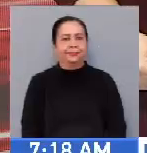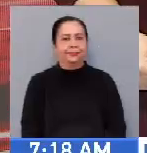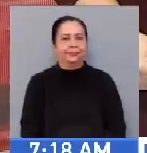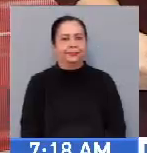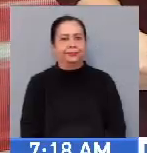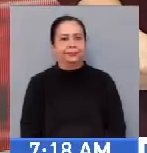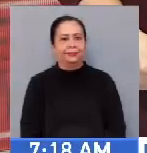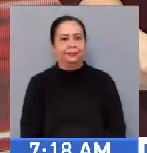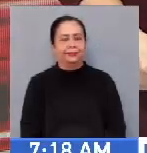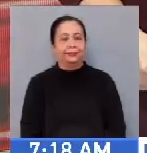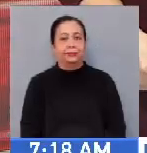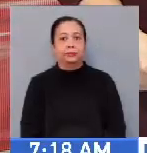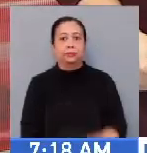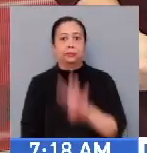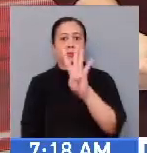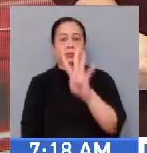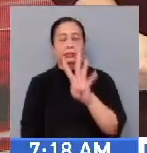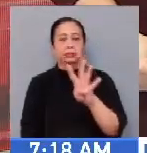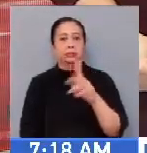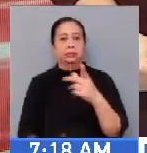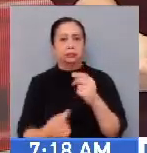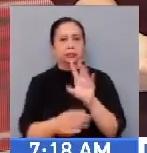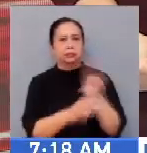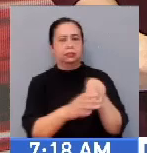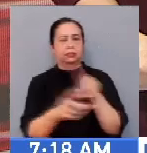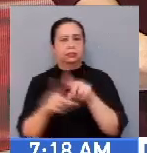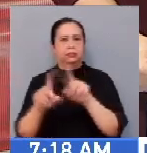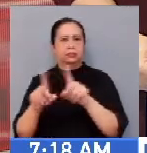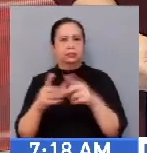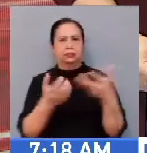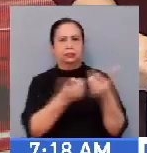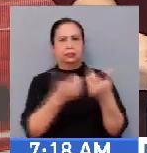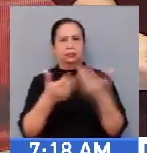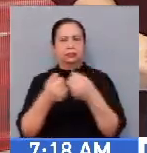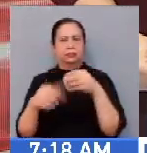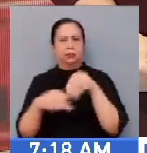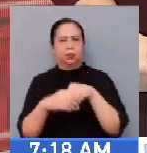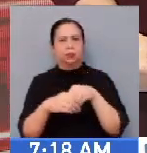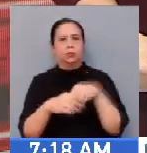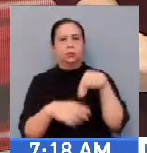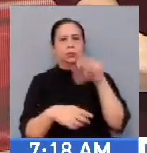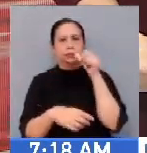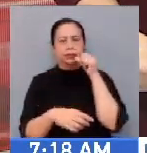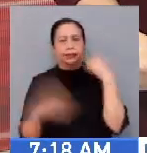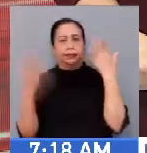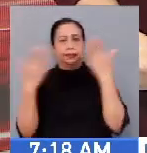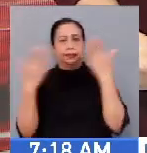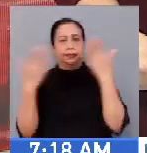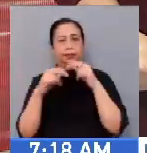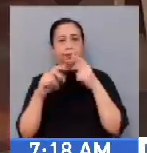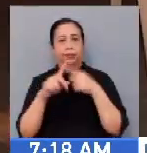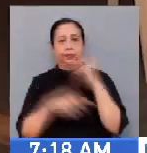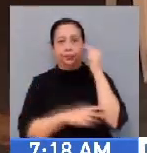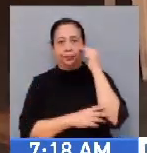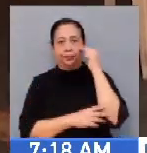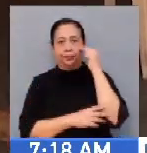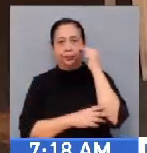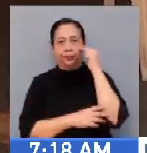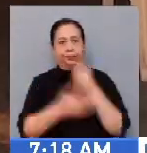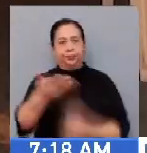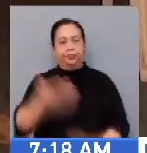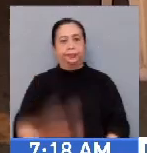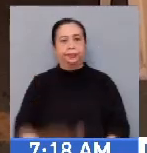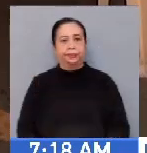na motorista ang sangkot sa kabi-kabilang aksidente sa Quezon City kagabi. Yan ang unang balita ni Nico Wahe.